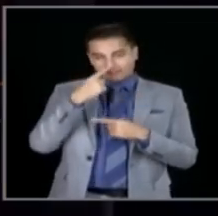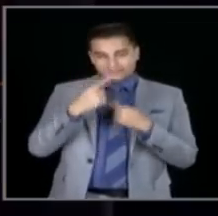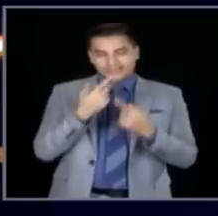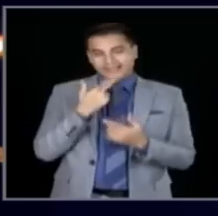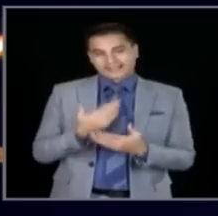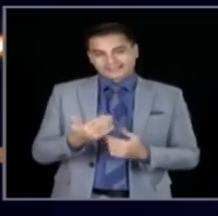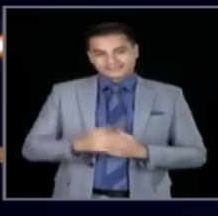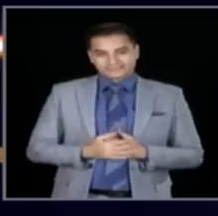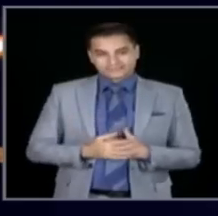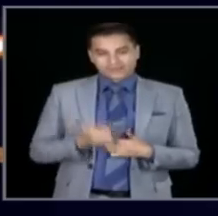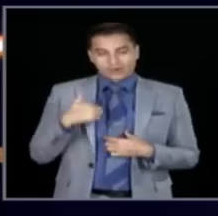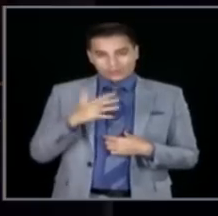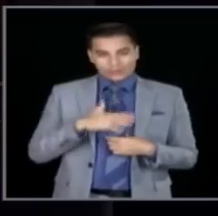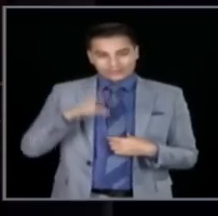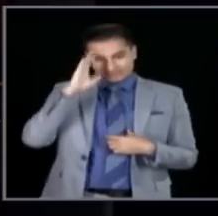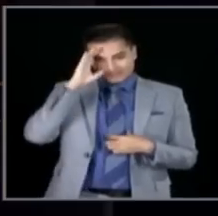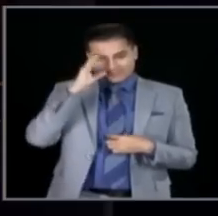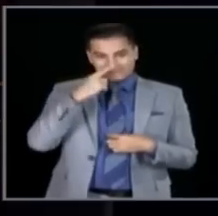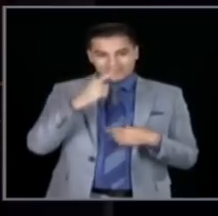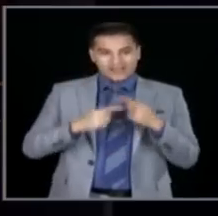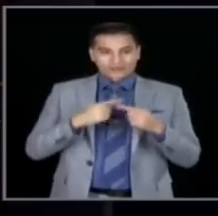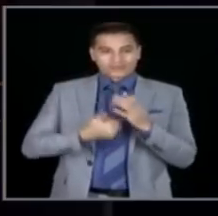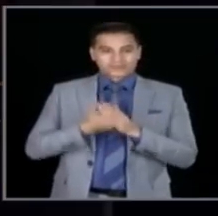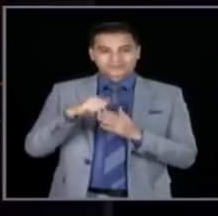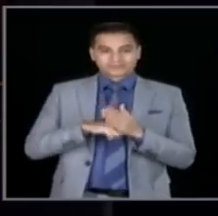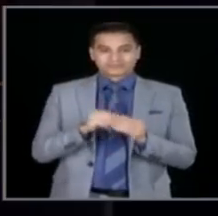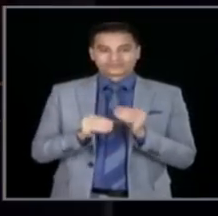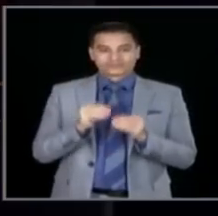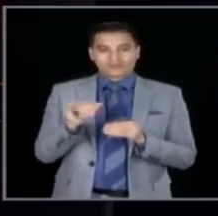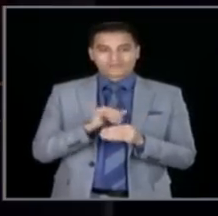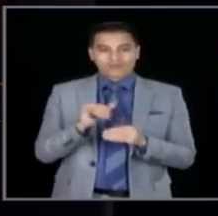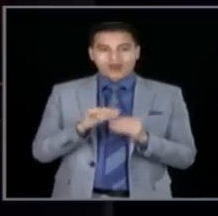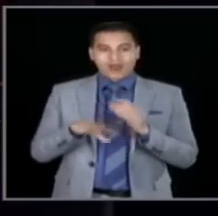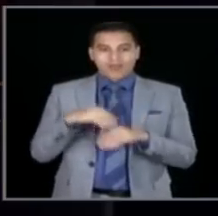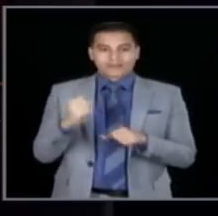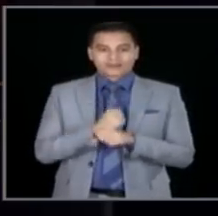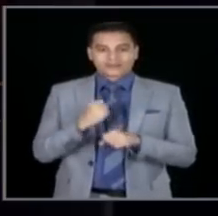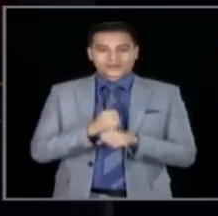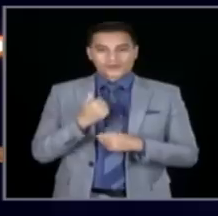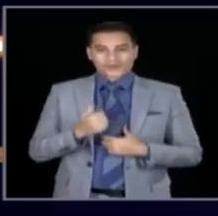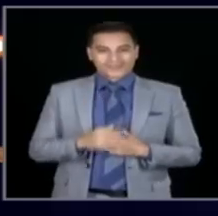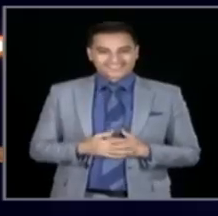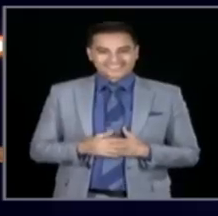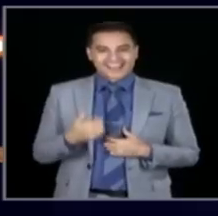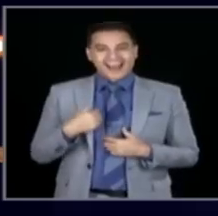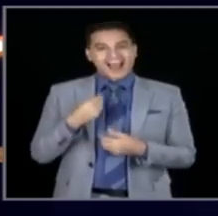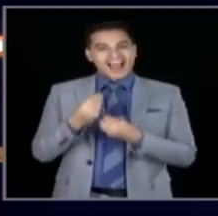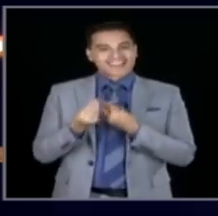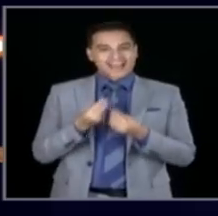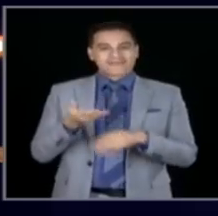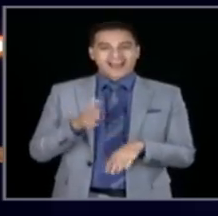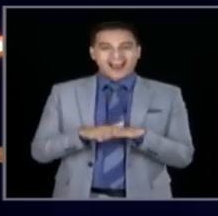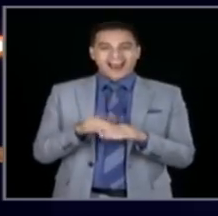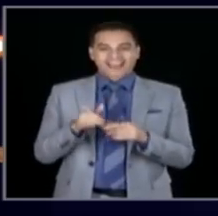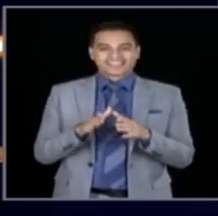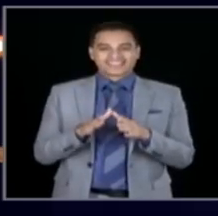مثمره. احنا كزمالك بصفه عامه متعودين احنا بنكسب وبنخسر مش فارقه، المهم نادي اداء كويس. انا هتعامل معاكو على